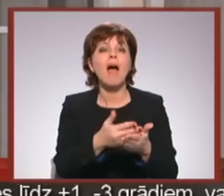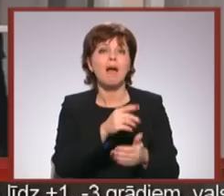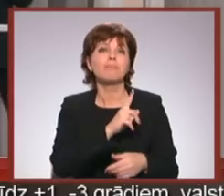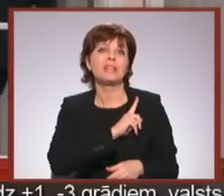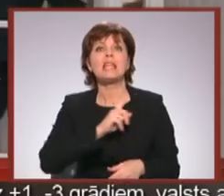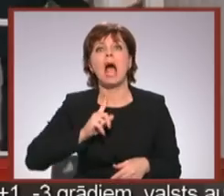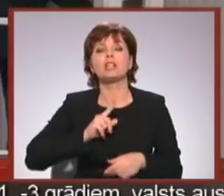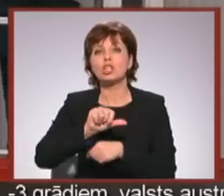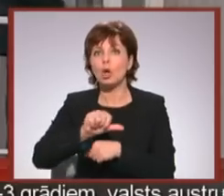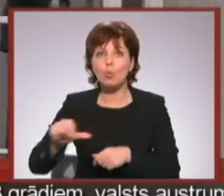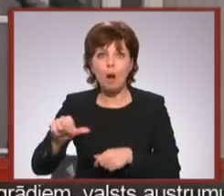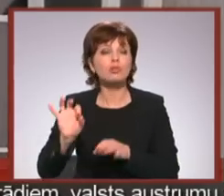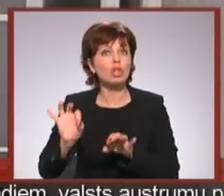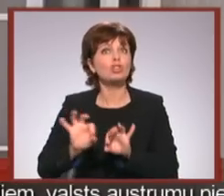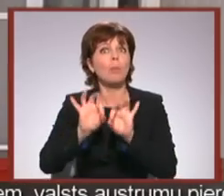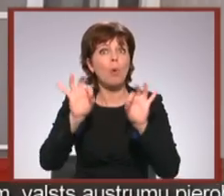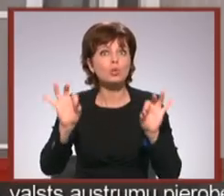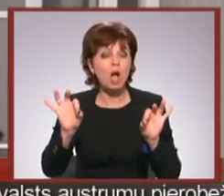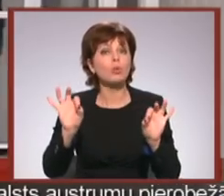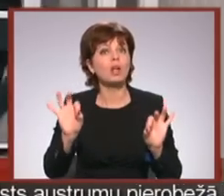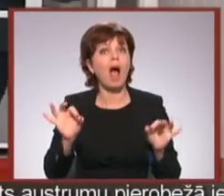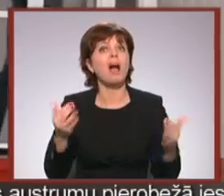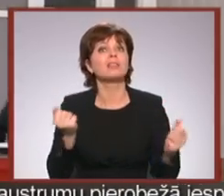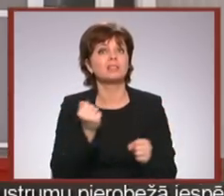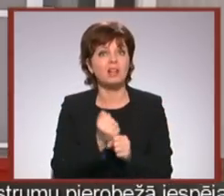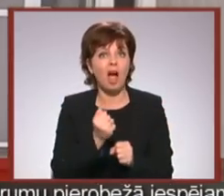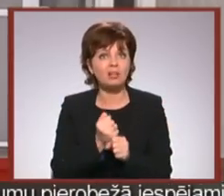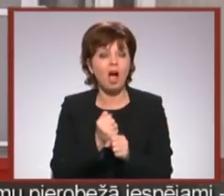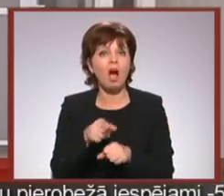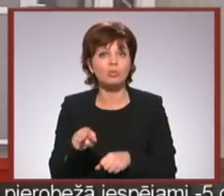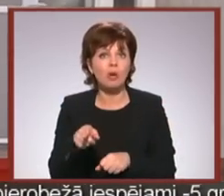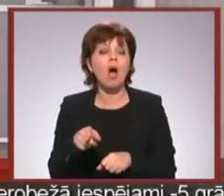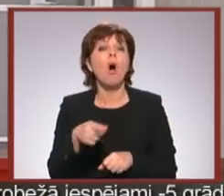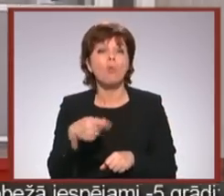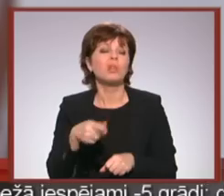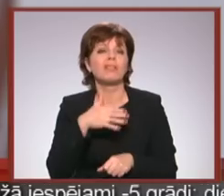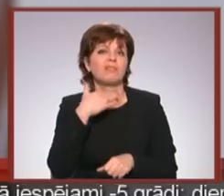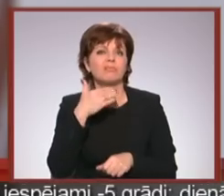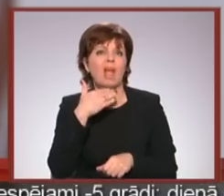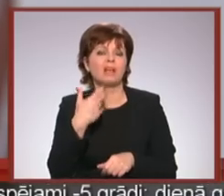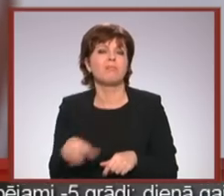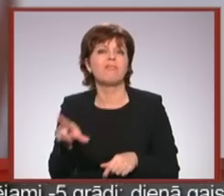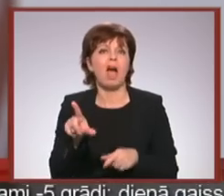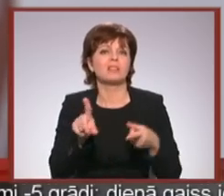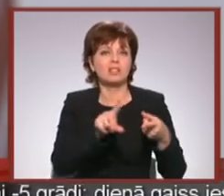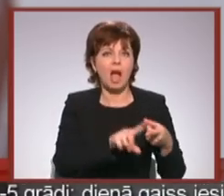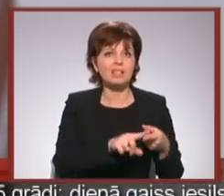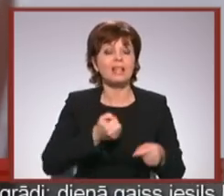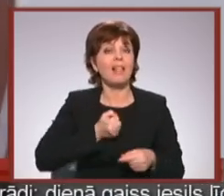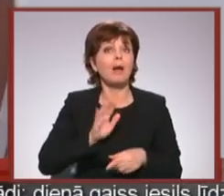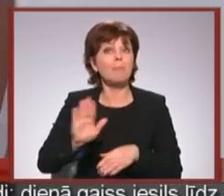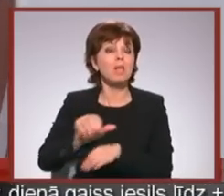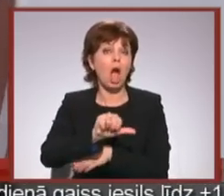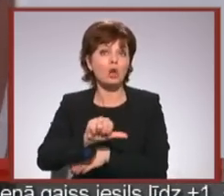tomēr izmācoties un uzsākot reāli strādāt, dažos vēlmi savu dzīvi saistīt ar šo sfēru apsīkst. Latgalē un jo īpaši pierobežā